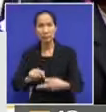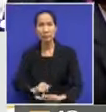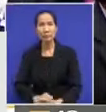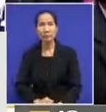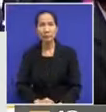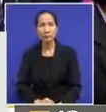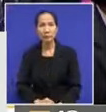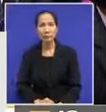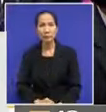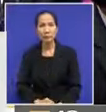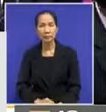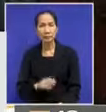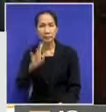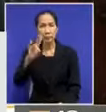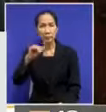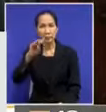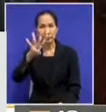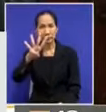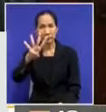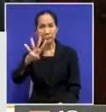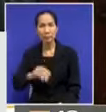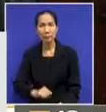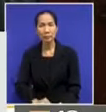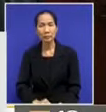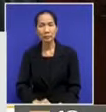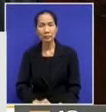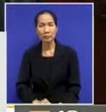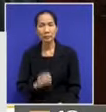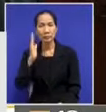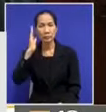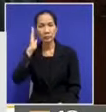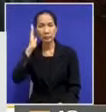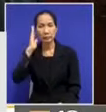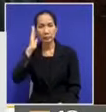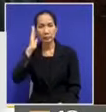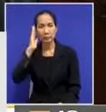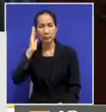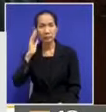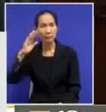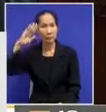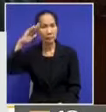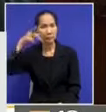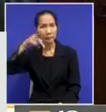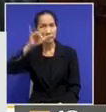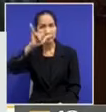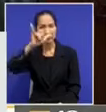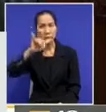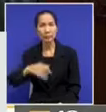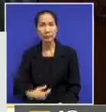จครับ 74นายจักรพันธ์พรนิมิต พลเอกประยุทธ์จันทร์โอชา